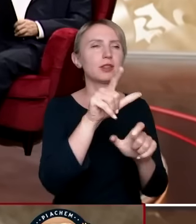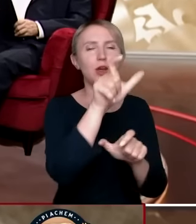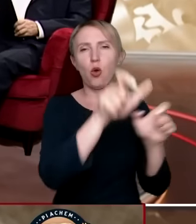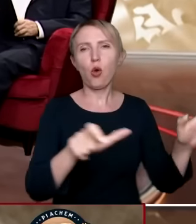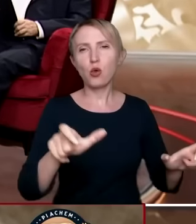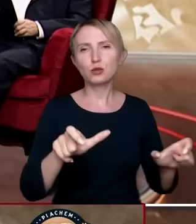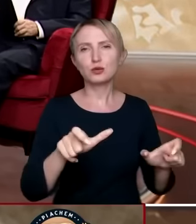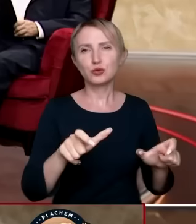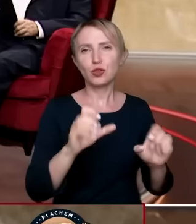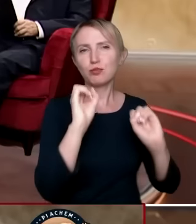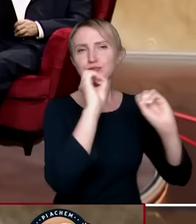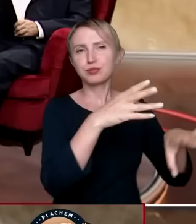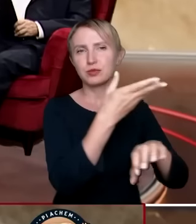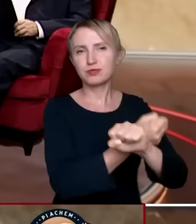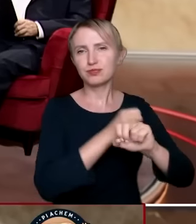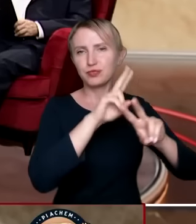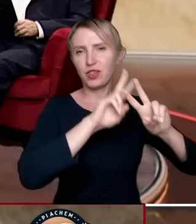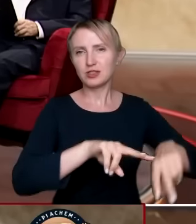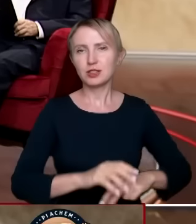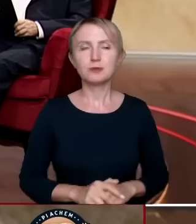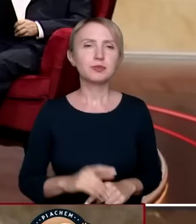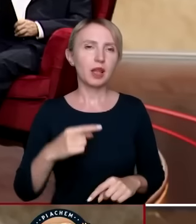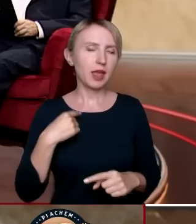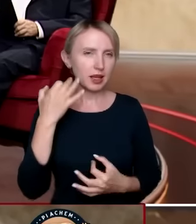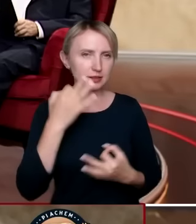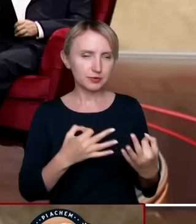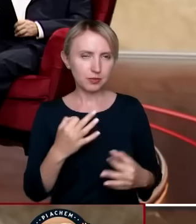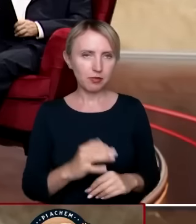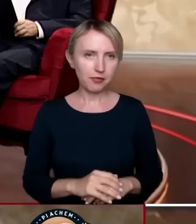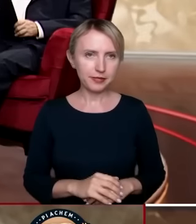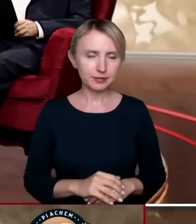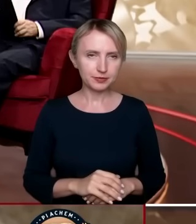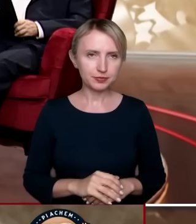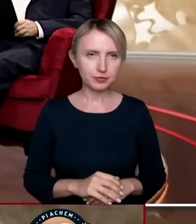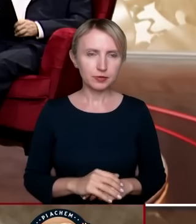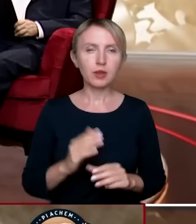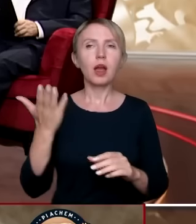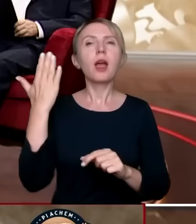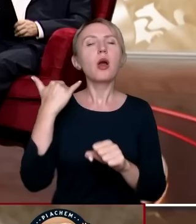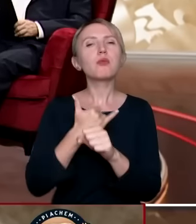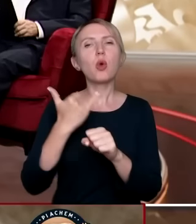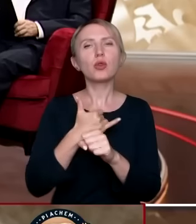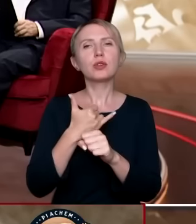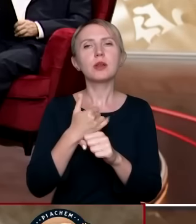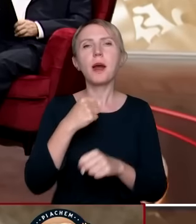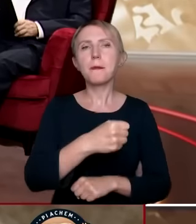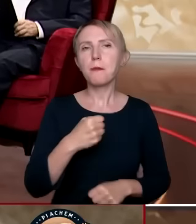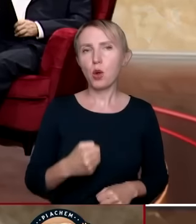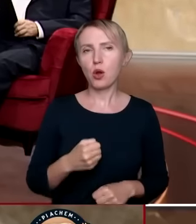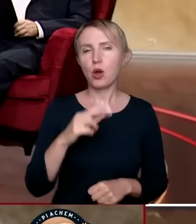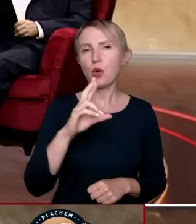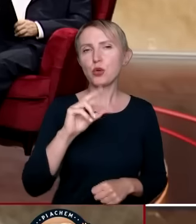cholerę. Y, ja się tak zastanawiam, bo tak już uchylili w tamten piątek właśnie posłowi